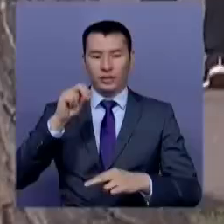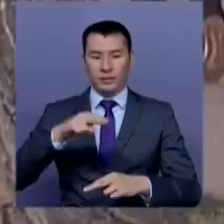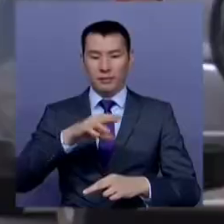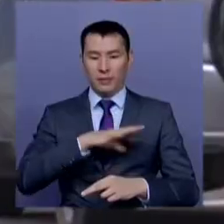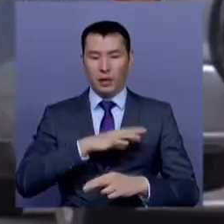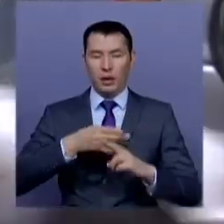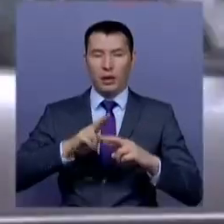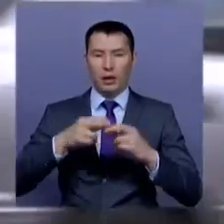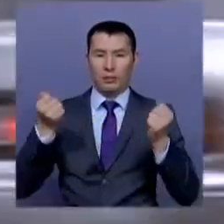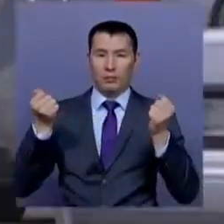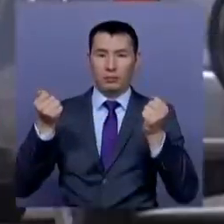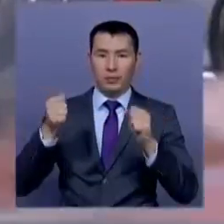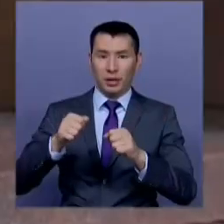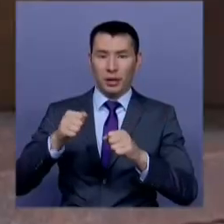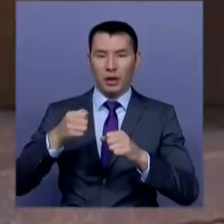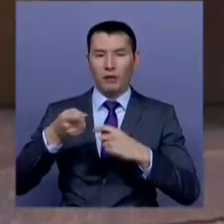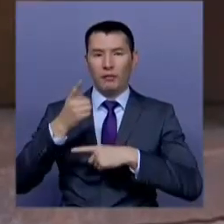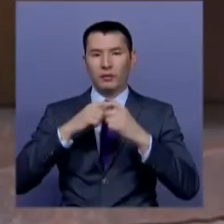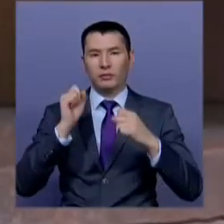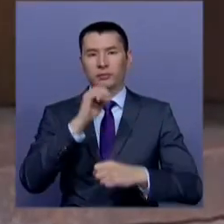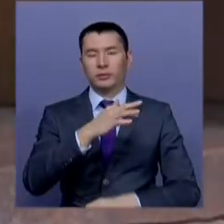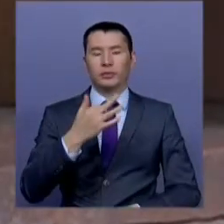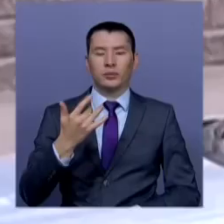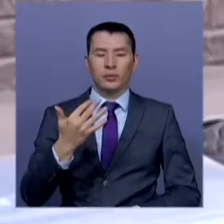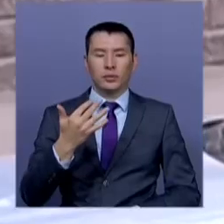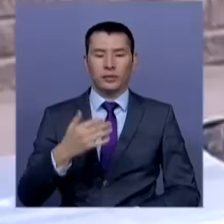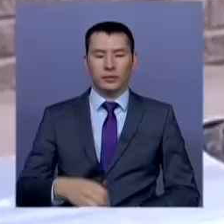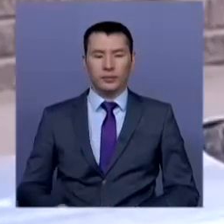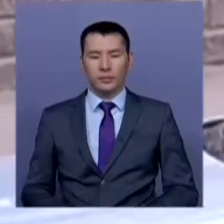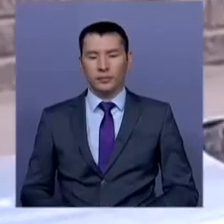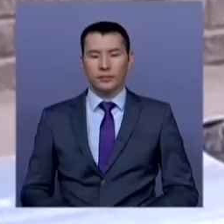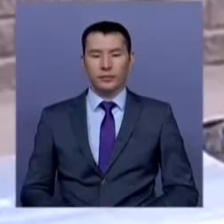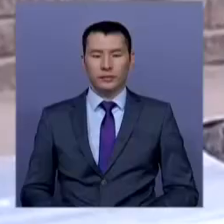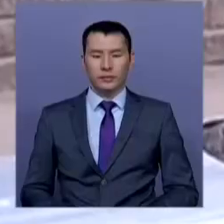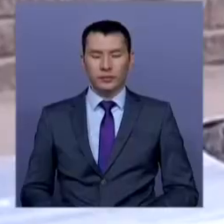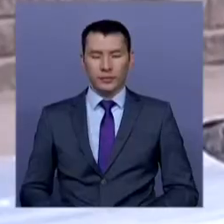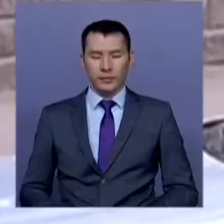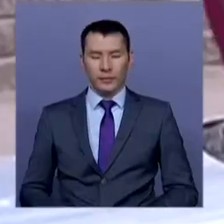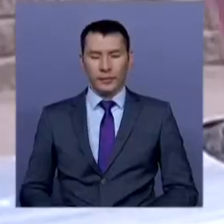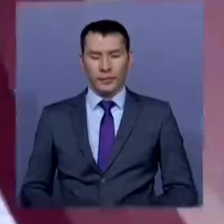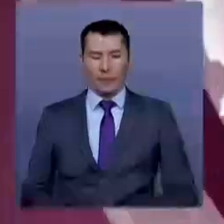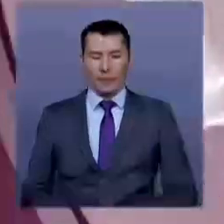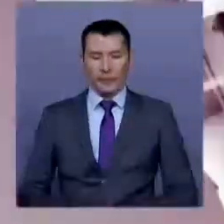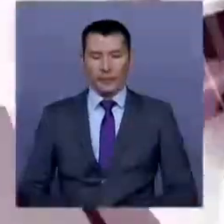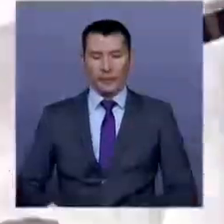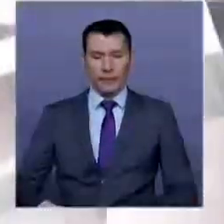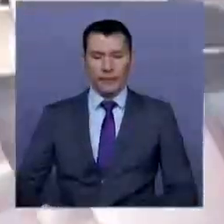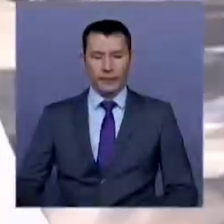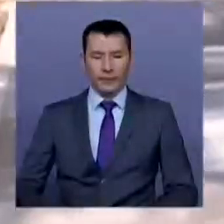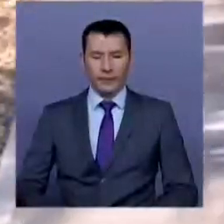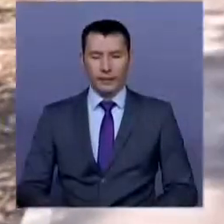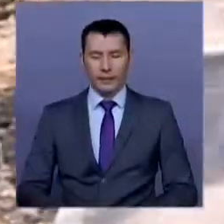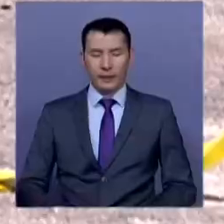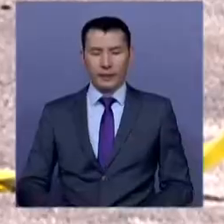своим владельцам? Можно ли найти сотовый без АИМ-кода? В актуальной проблеме разбиралась Рамина Мирзалимова. В Алматы